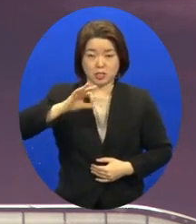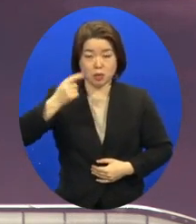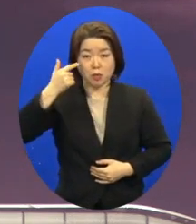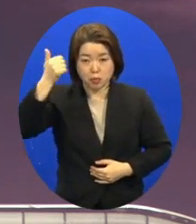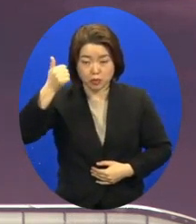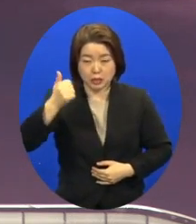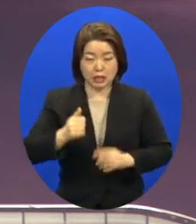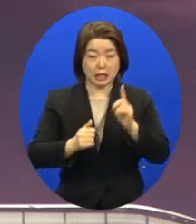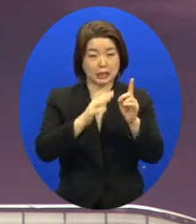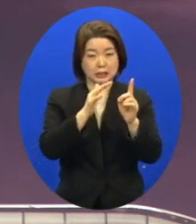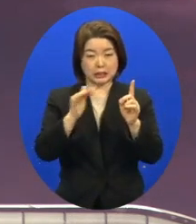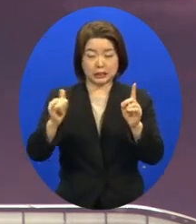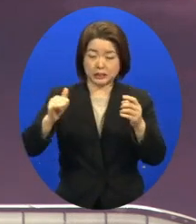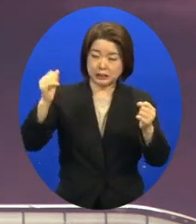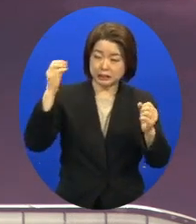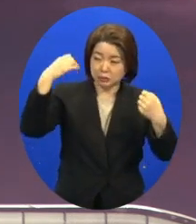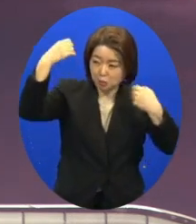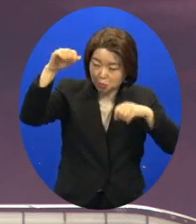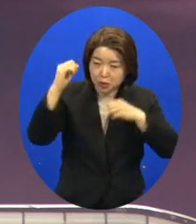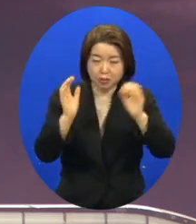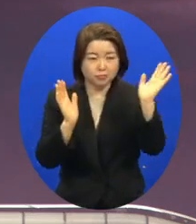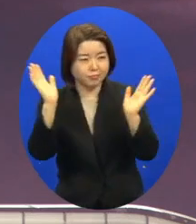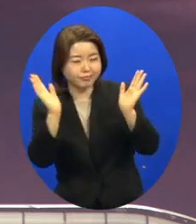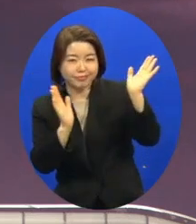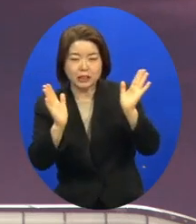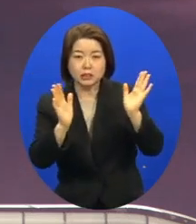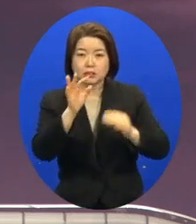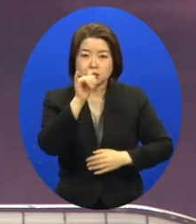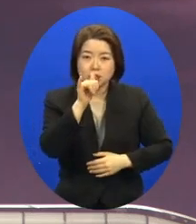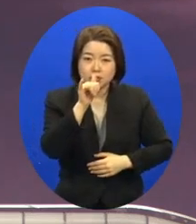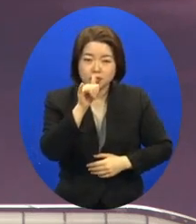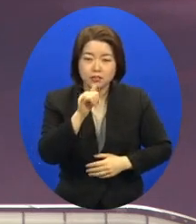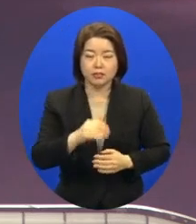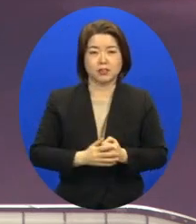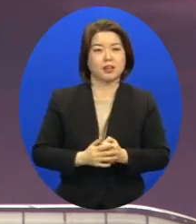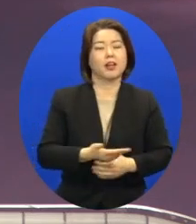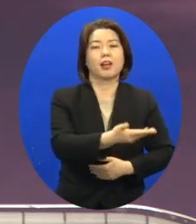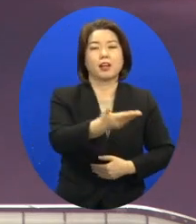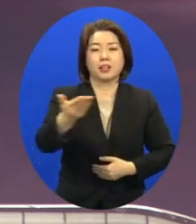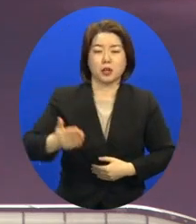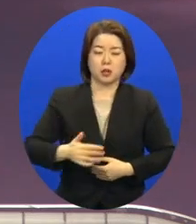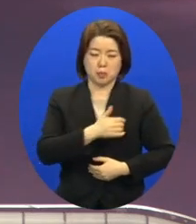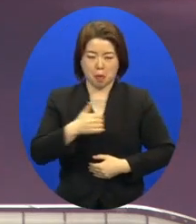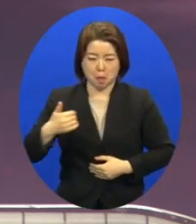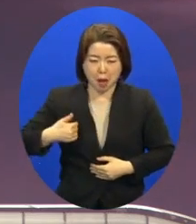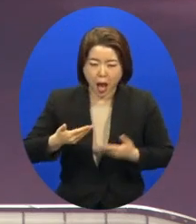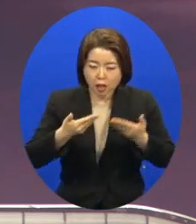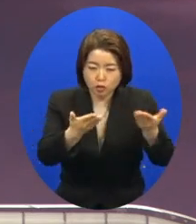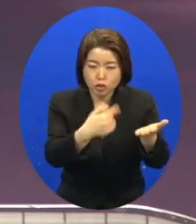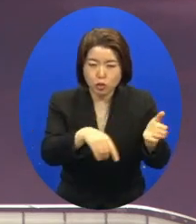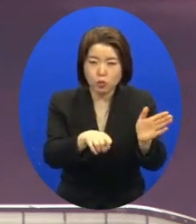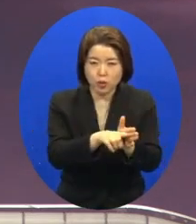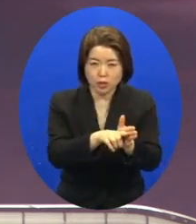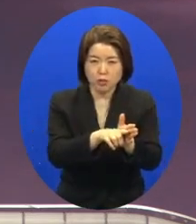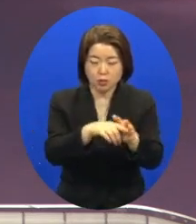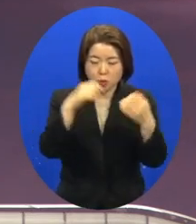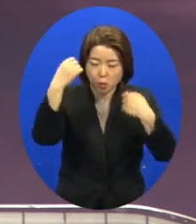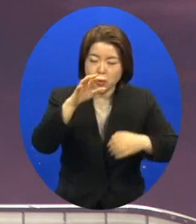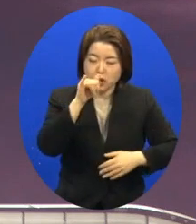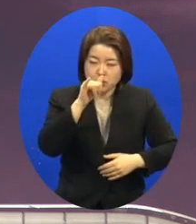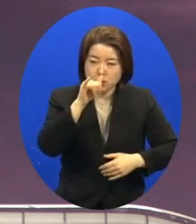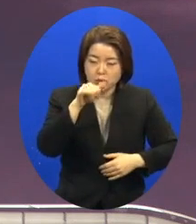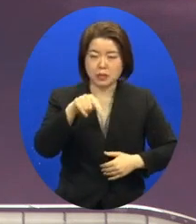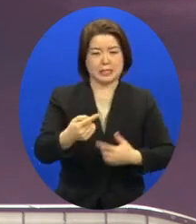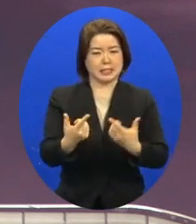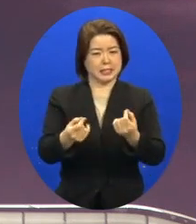1인극 하는 거죠. 여기서 온갖 쇼를 다 합니다. 여러분들을 만족시키기 위해서. 이런